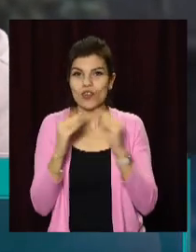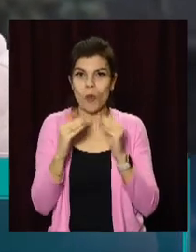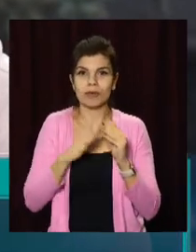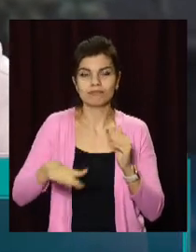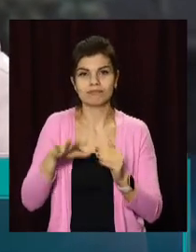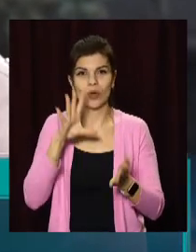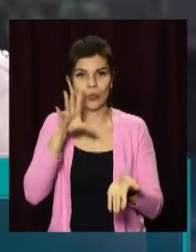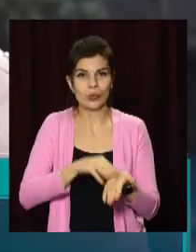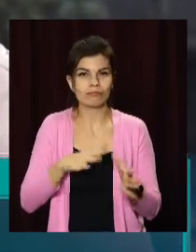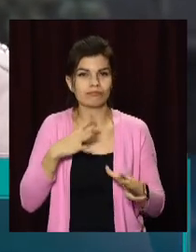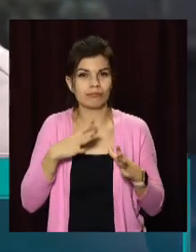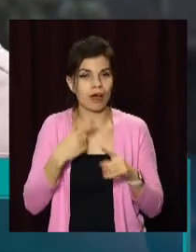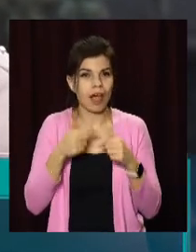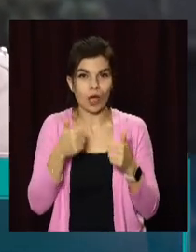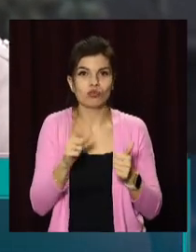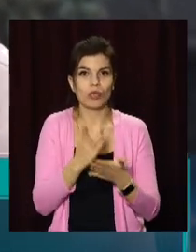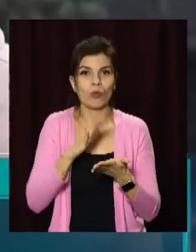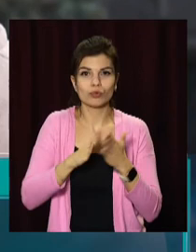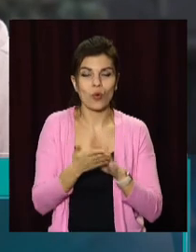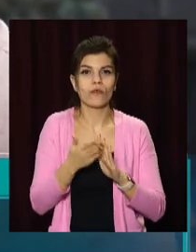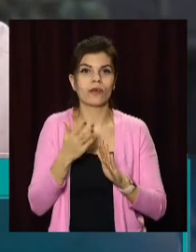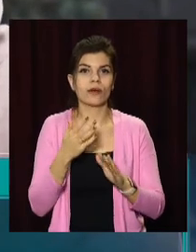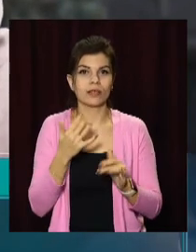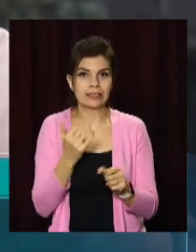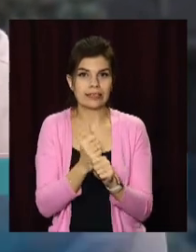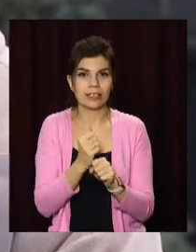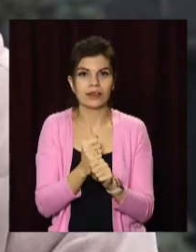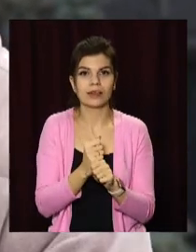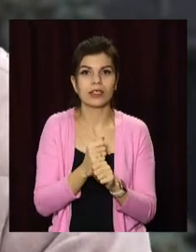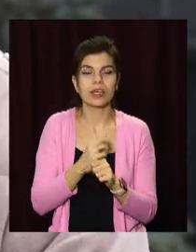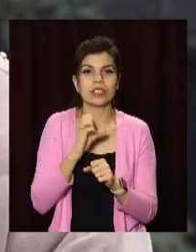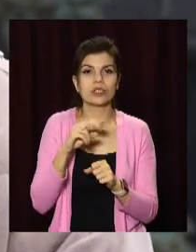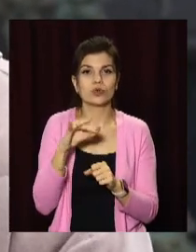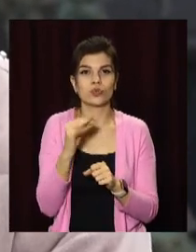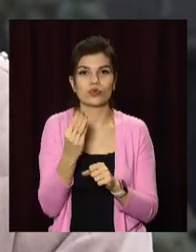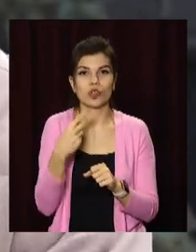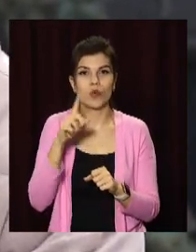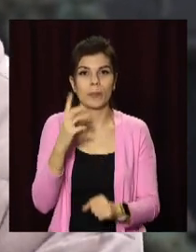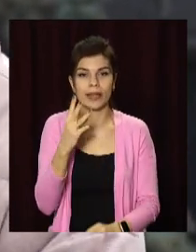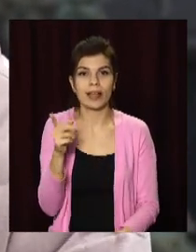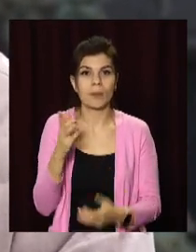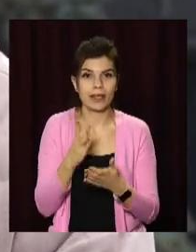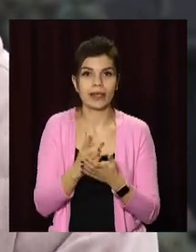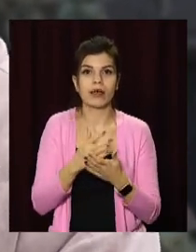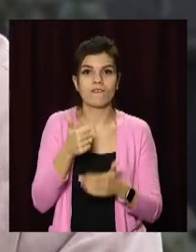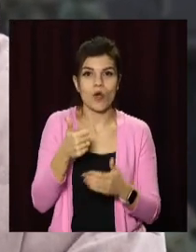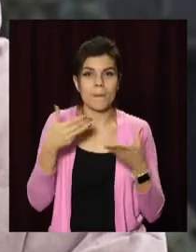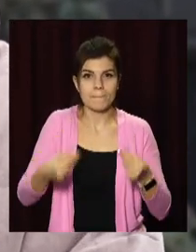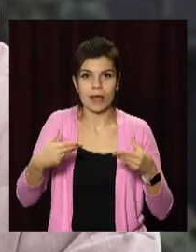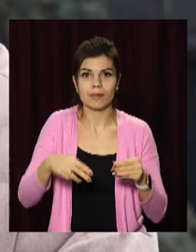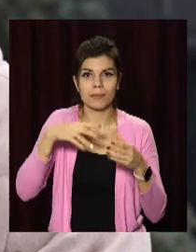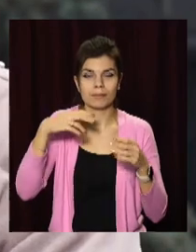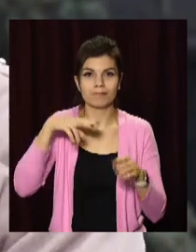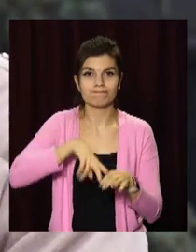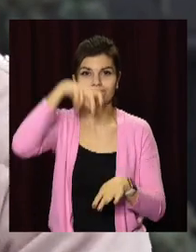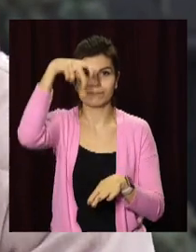так. Хорошо, що є умови, зараз зробили Здюшор номер 3, і там є і яма, і манеж хороший, тому тренуємося